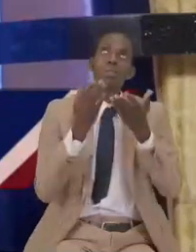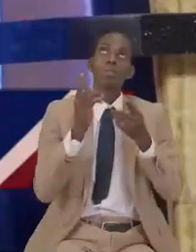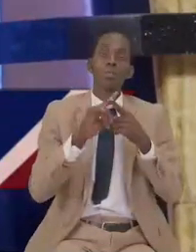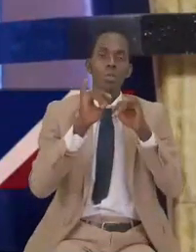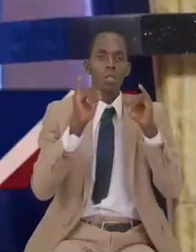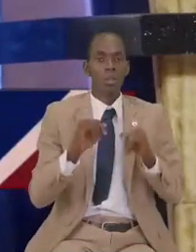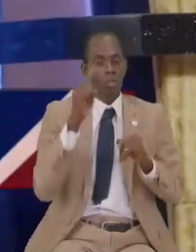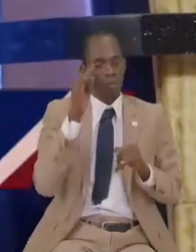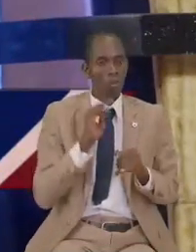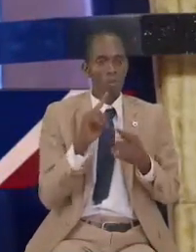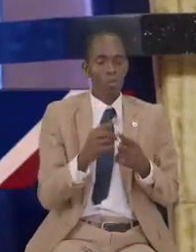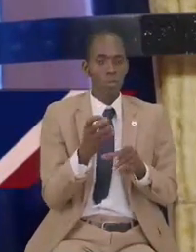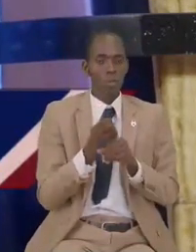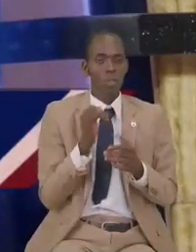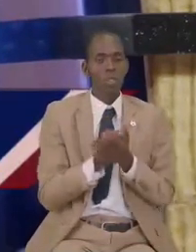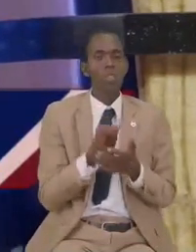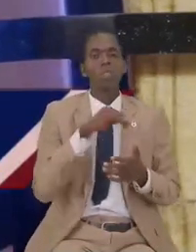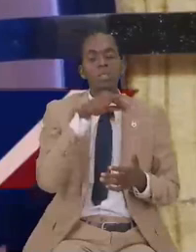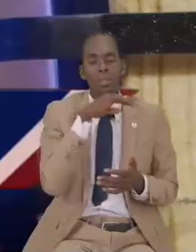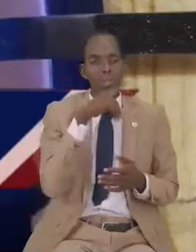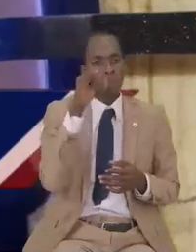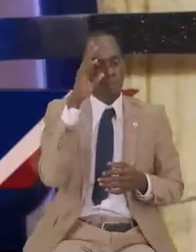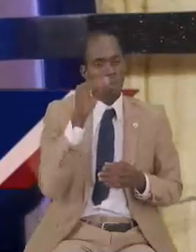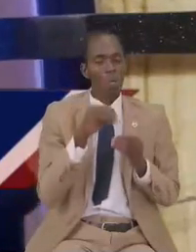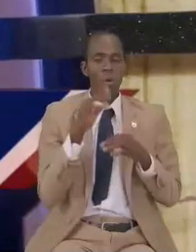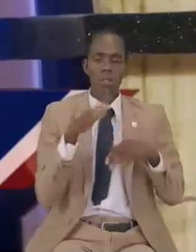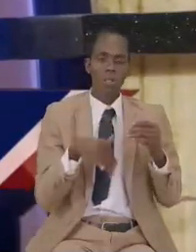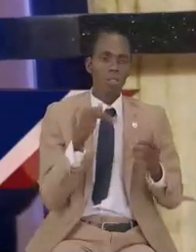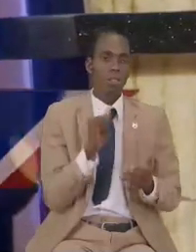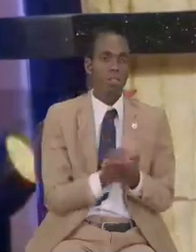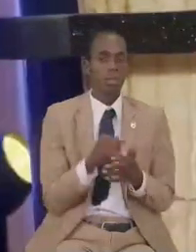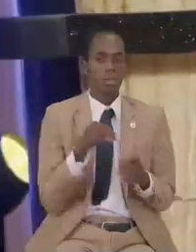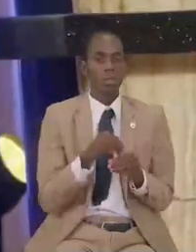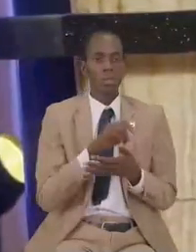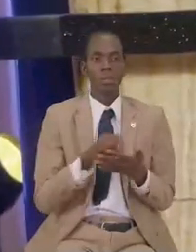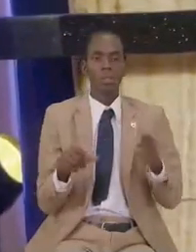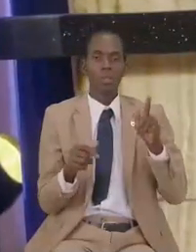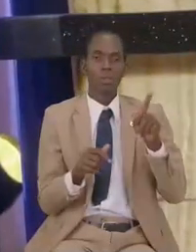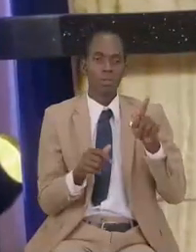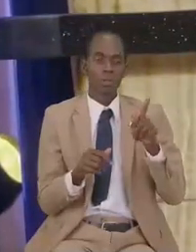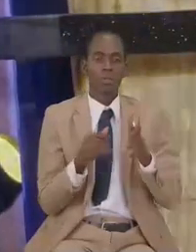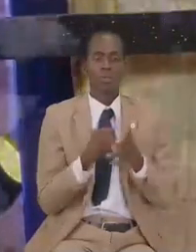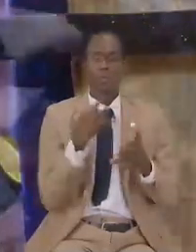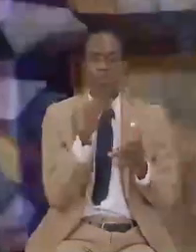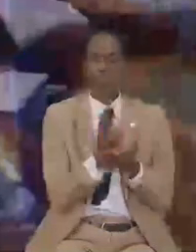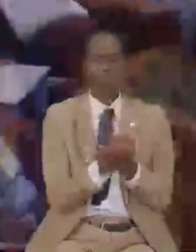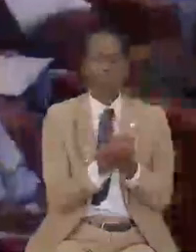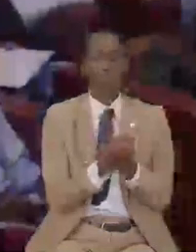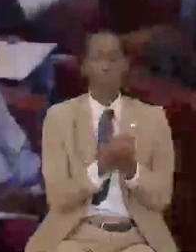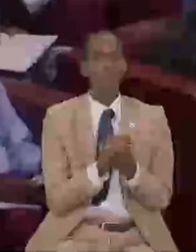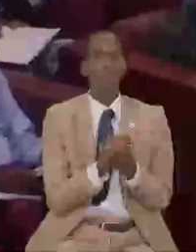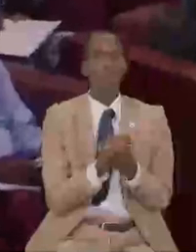manger cela sur l'homme. Mais plus que cela, verset 21, car c'est du dedans, c'est